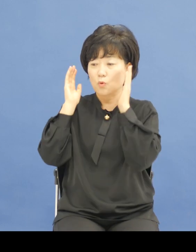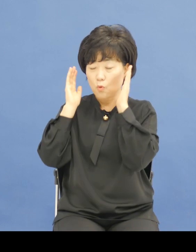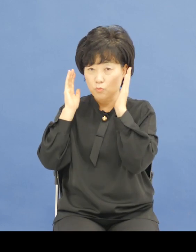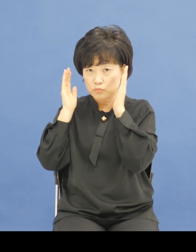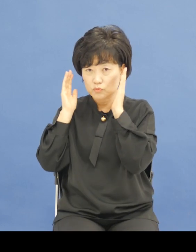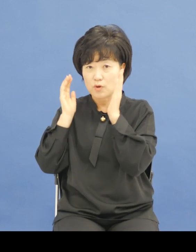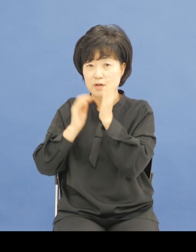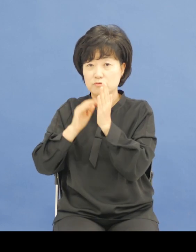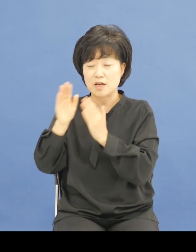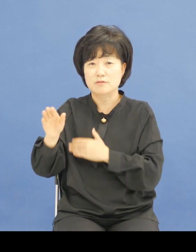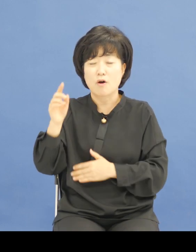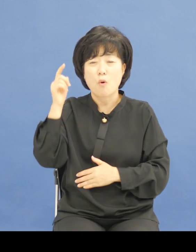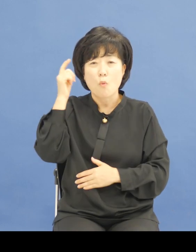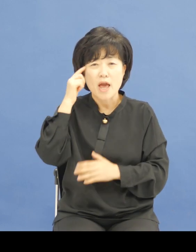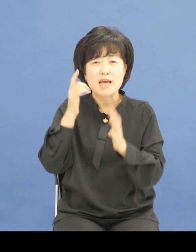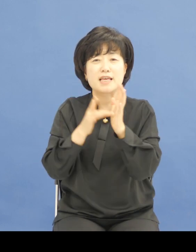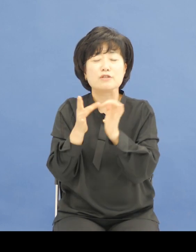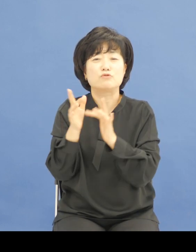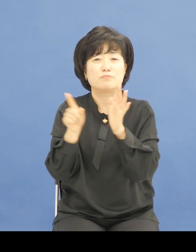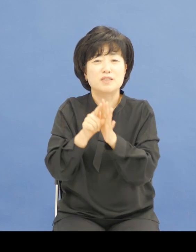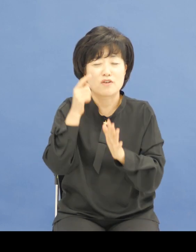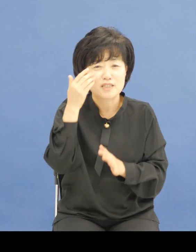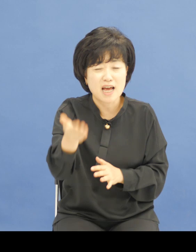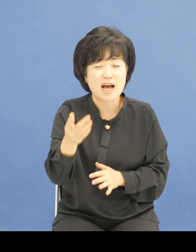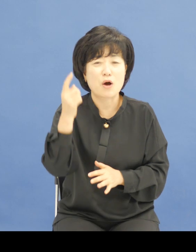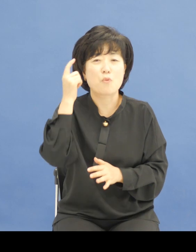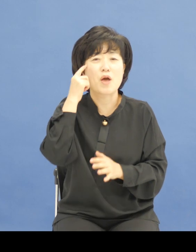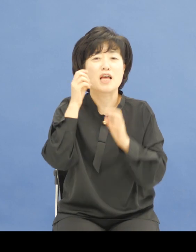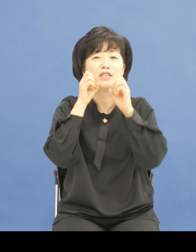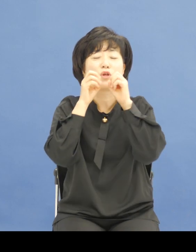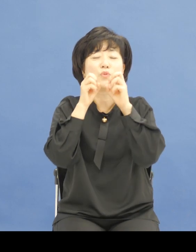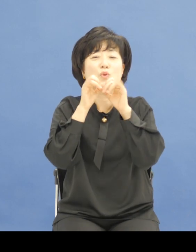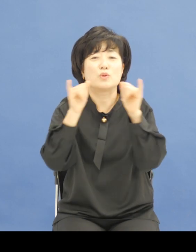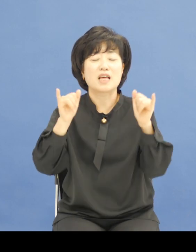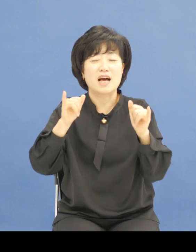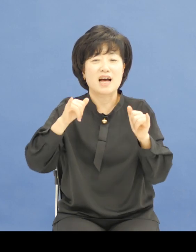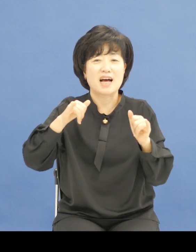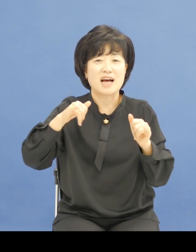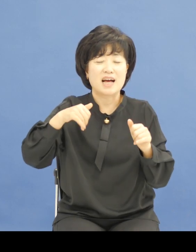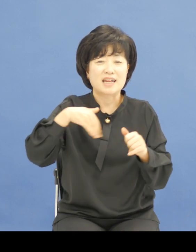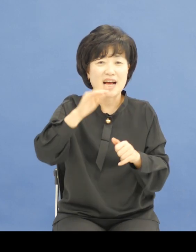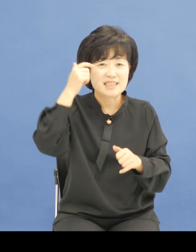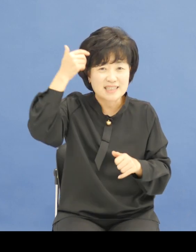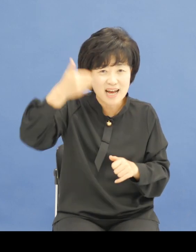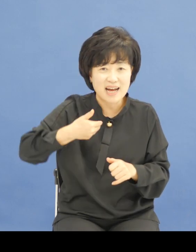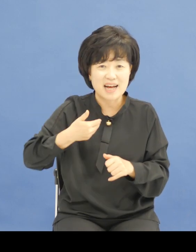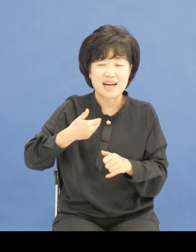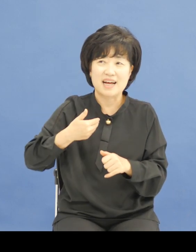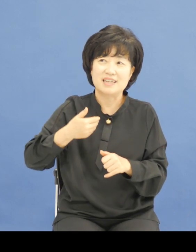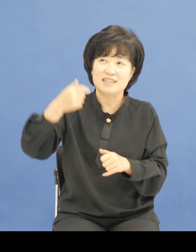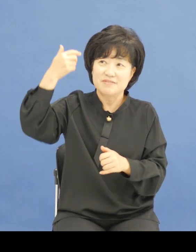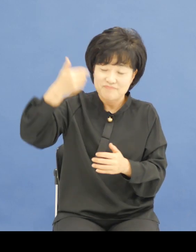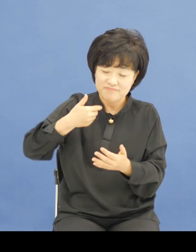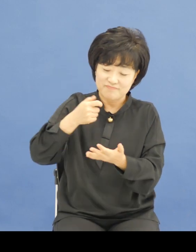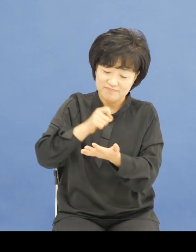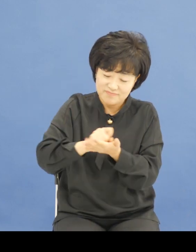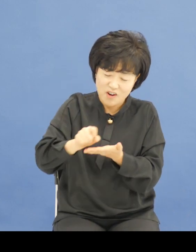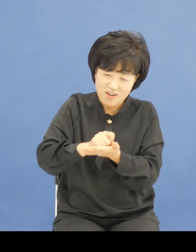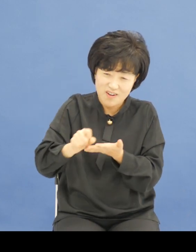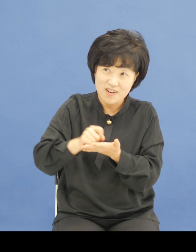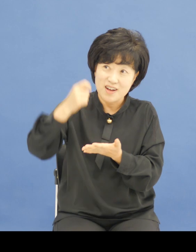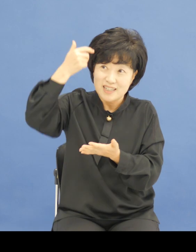뭐 왜 예수 믿게 됐냐, 왜 선교사로 가게 됐냐, 숙제로 그걸 내니까 네네. 자꾸 그걸 적다 보니까 이게